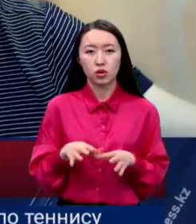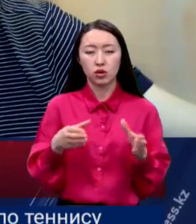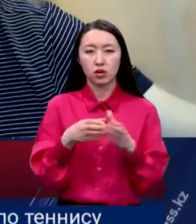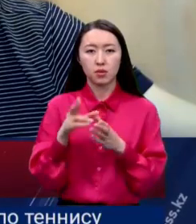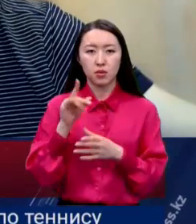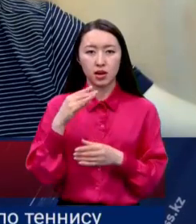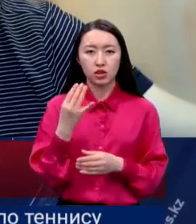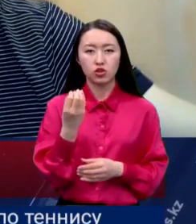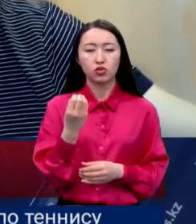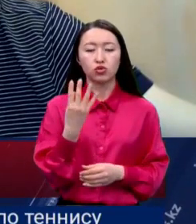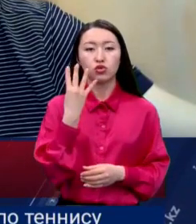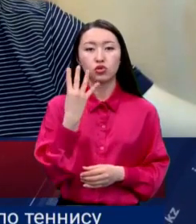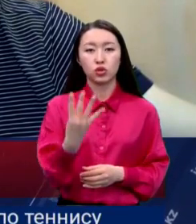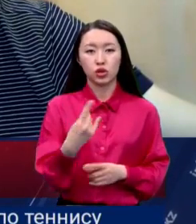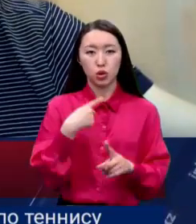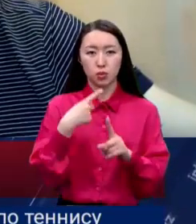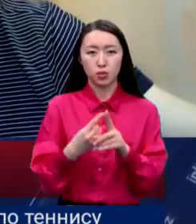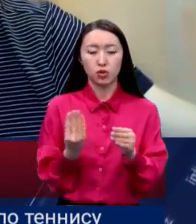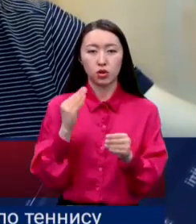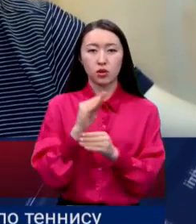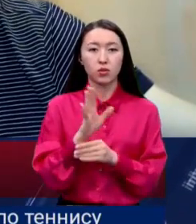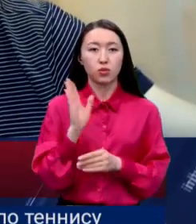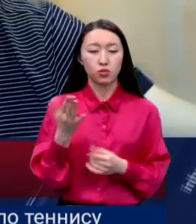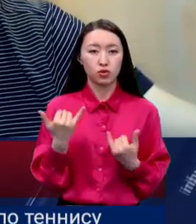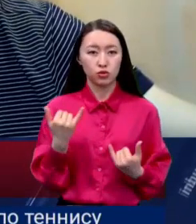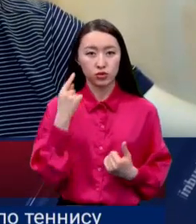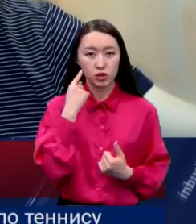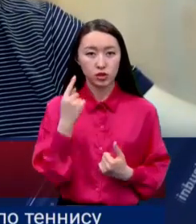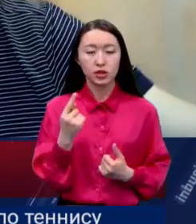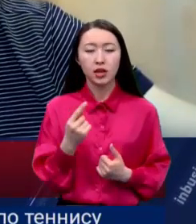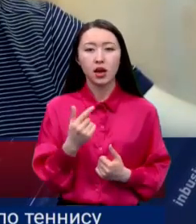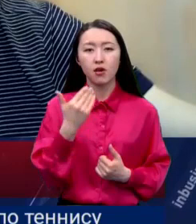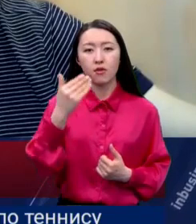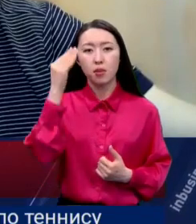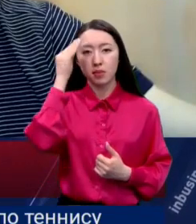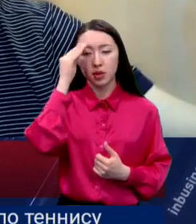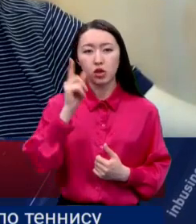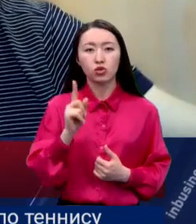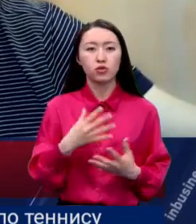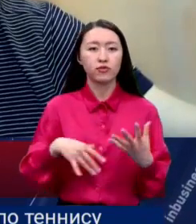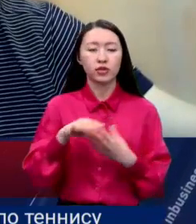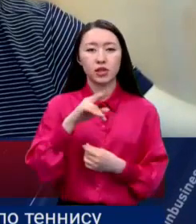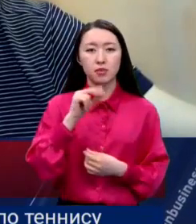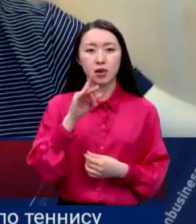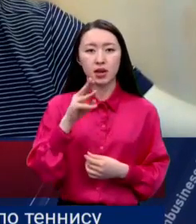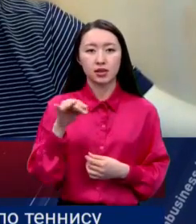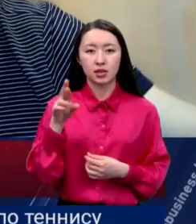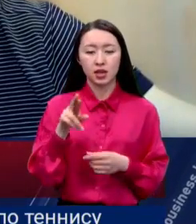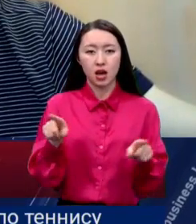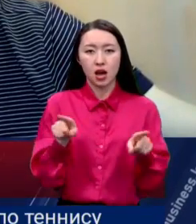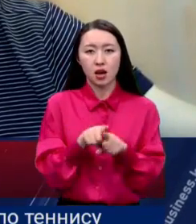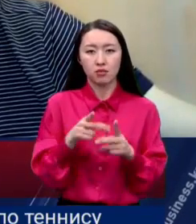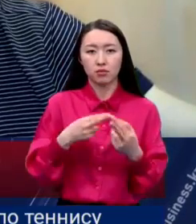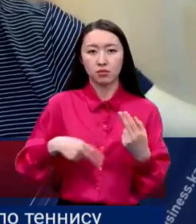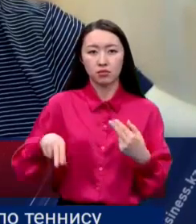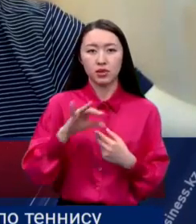плюс 4 к тому же, которые намечаются, озвучены были сегодня. Не кажется ли вам, что вот все партии однотипны по своим